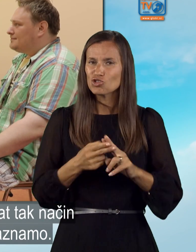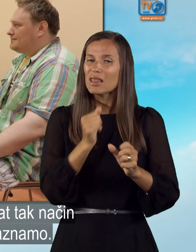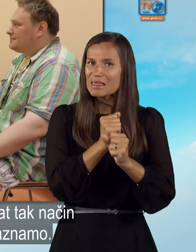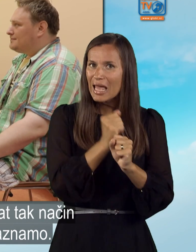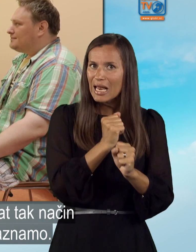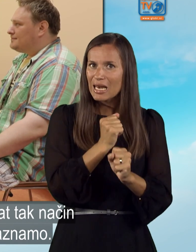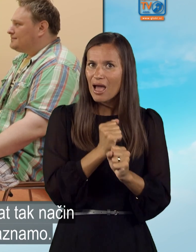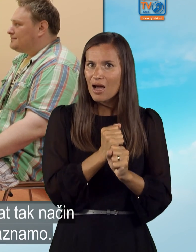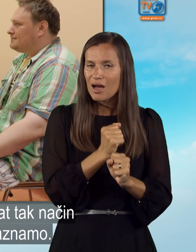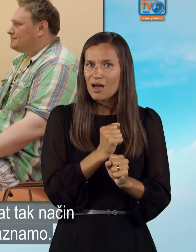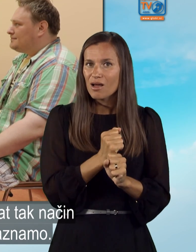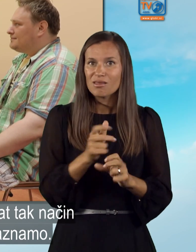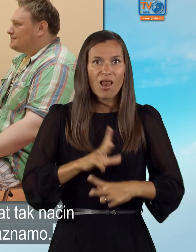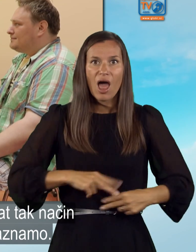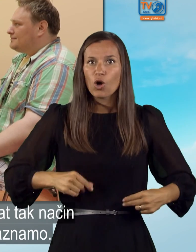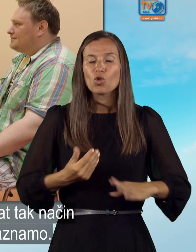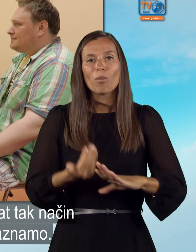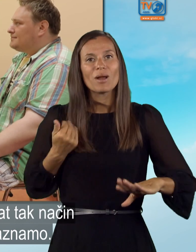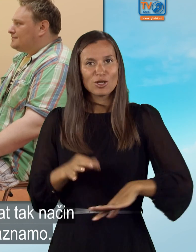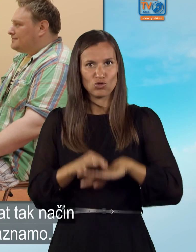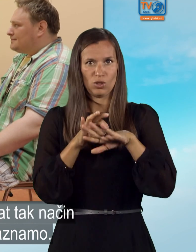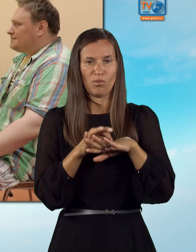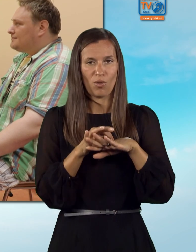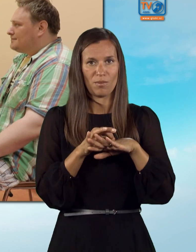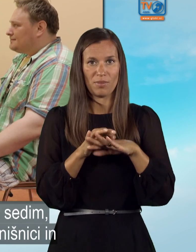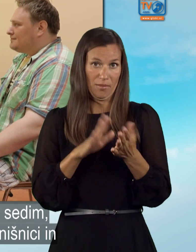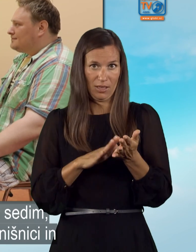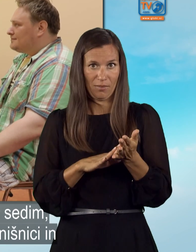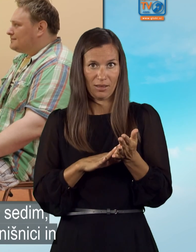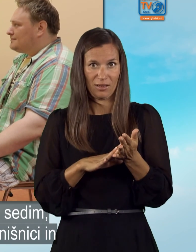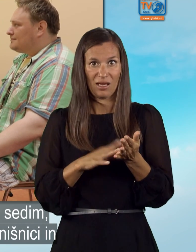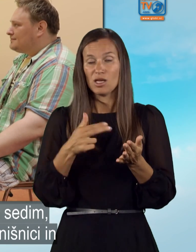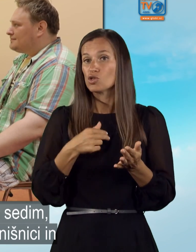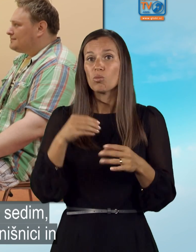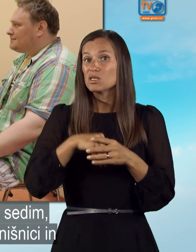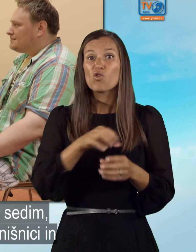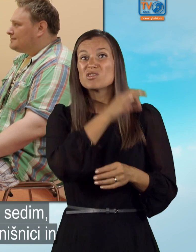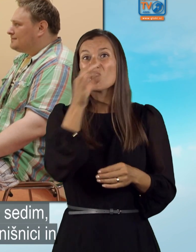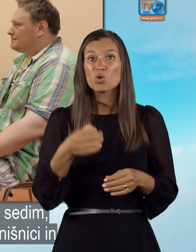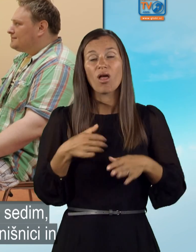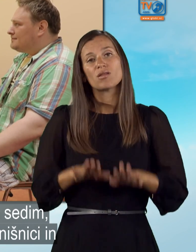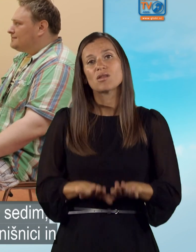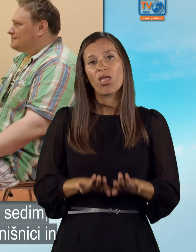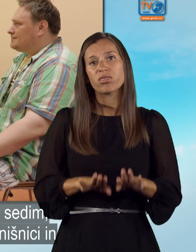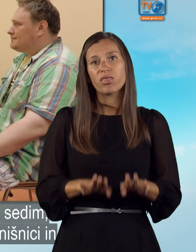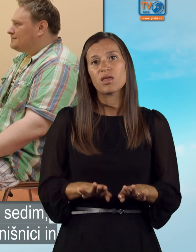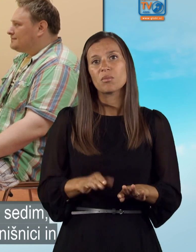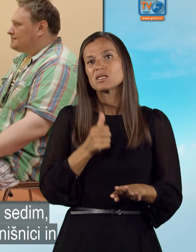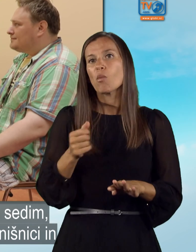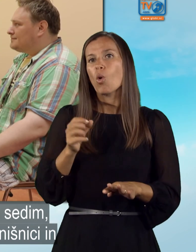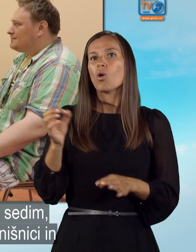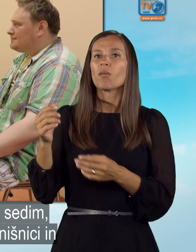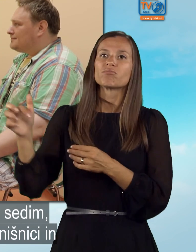način dela, da pravzaprav lakoto prej zaznamo. Poglejte, jaz praktično cel dan sedim, razen kar ne hodim